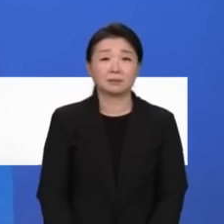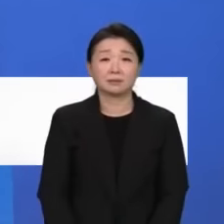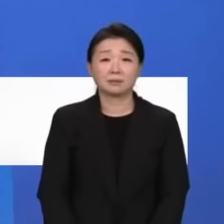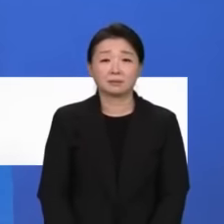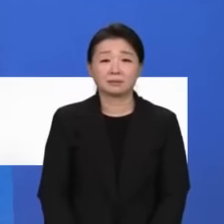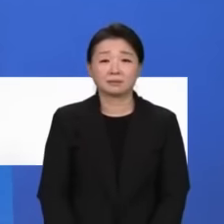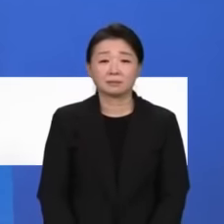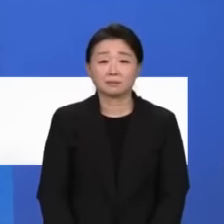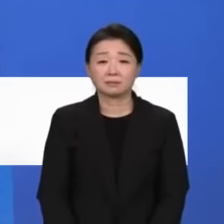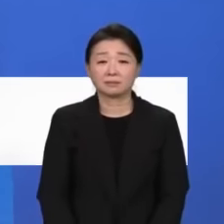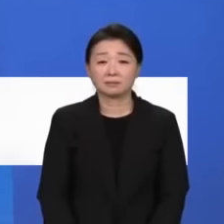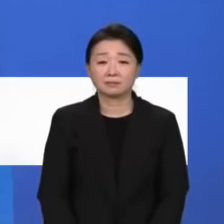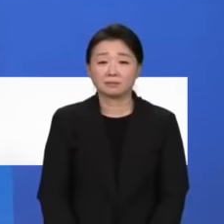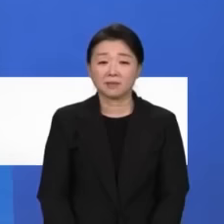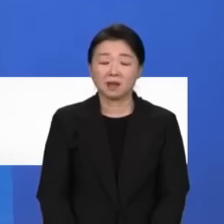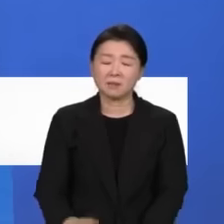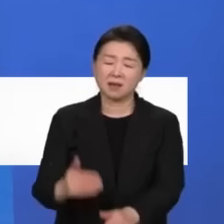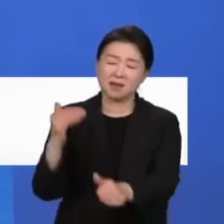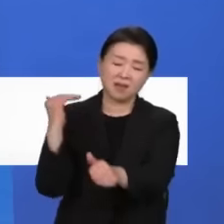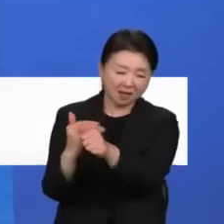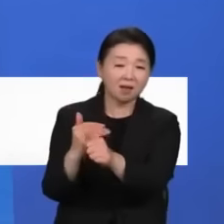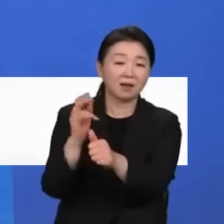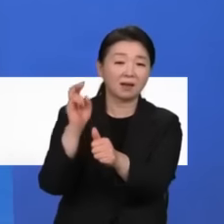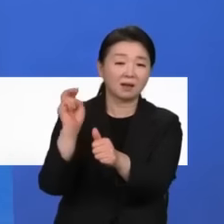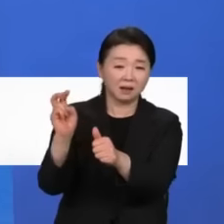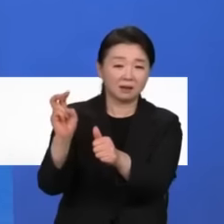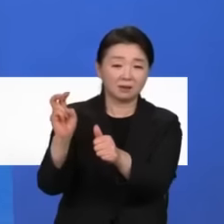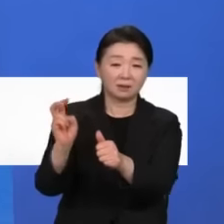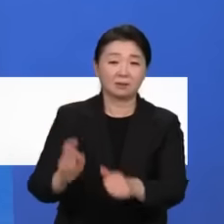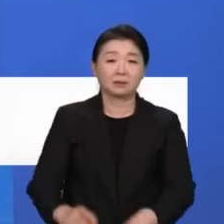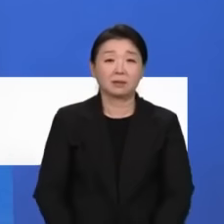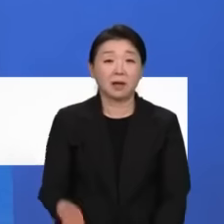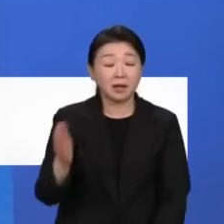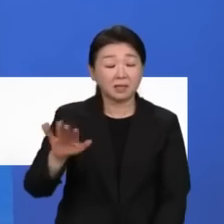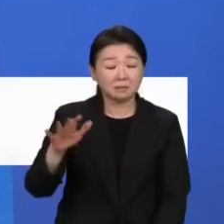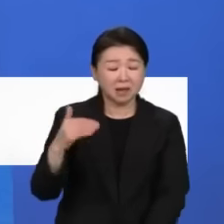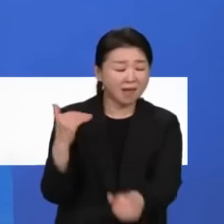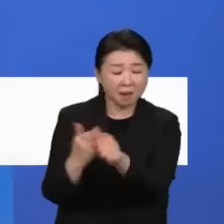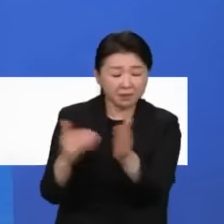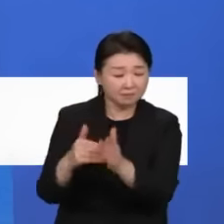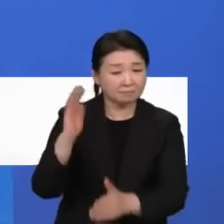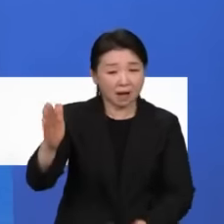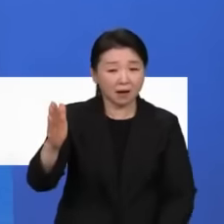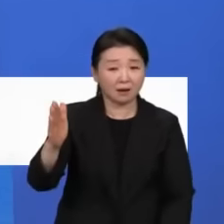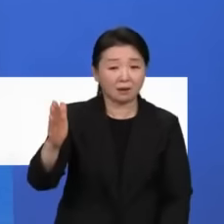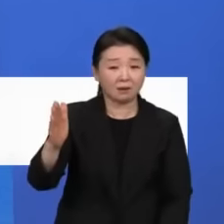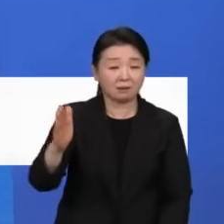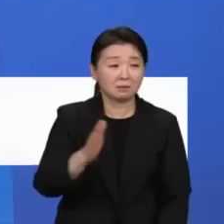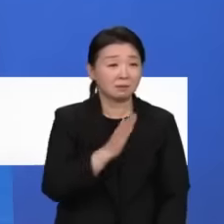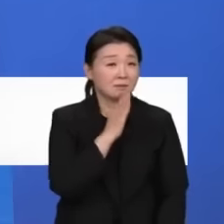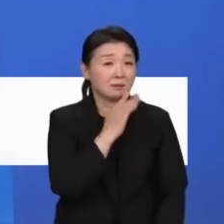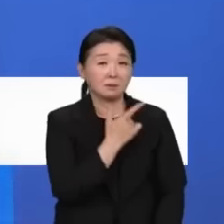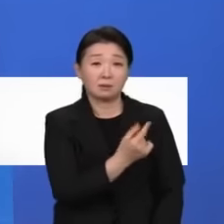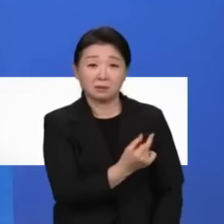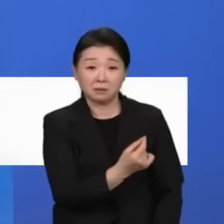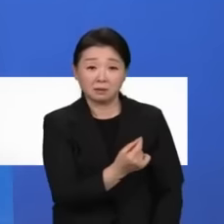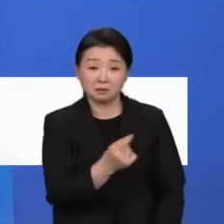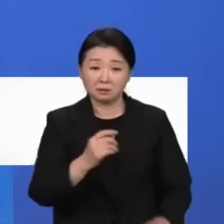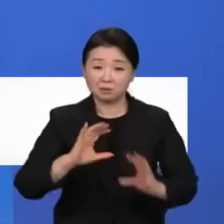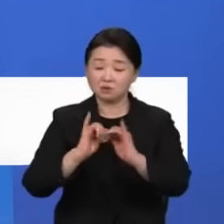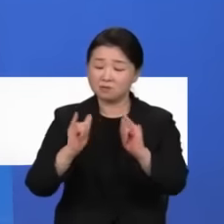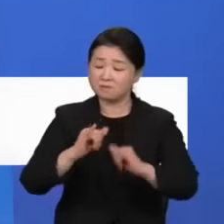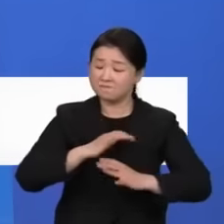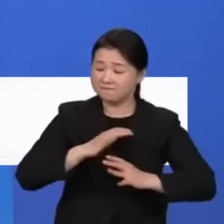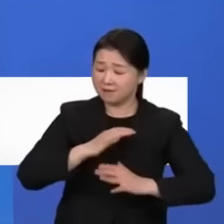곧 해임할 것으로 생각이 됩니다. 그러나 이걸로 끝낼 수 없습니다. 맞습니다. 국민이 얼마나